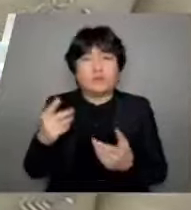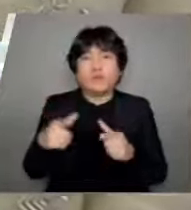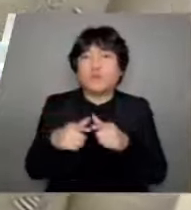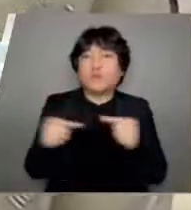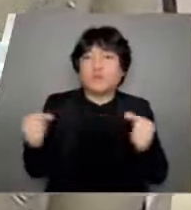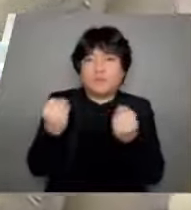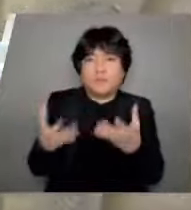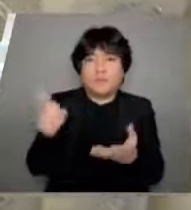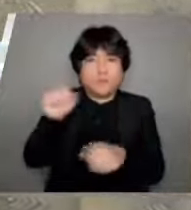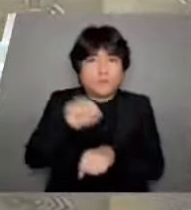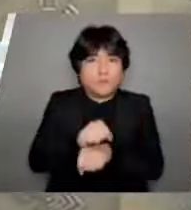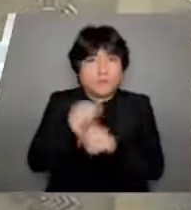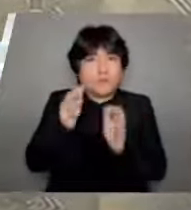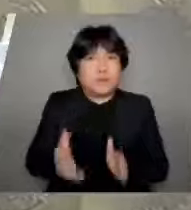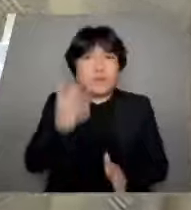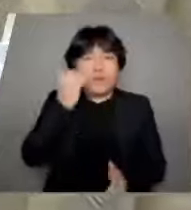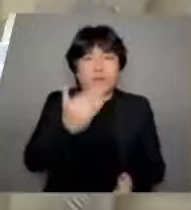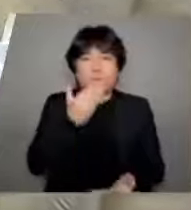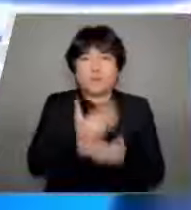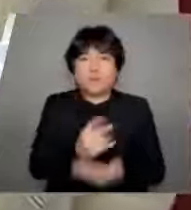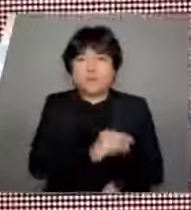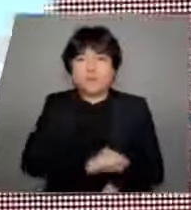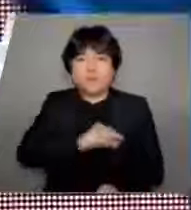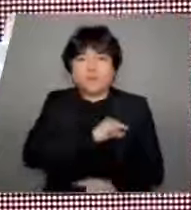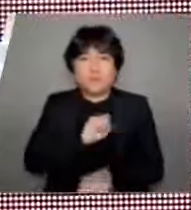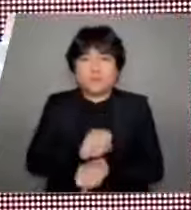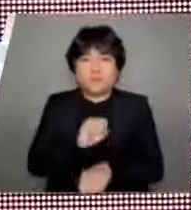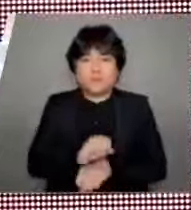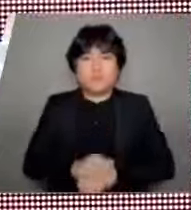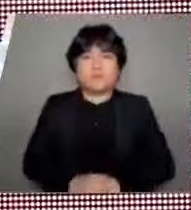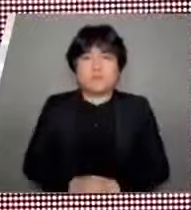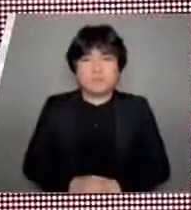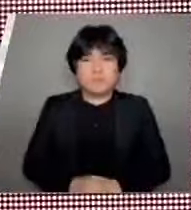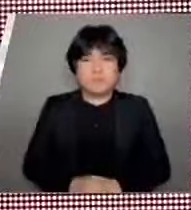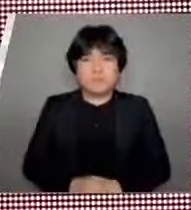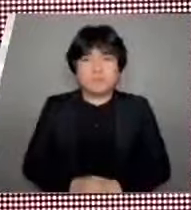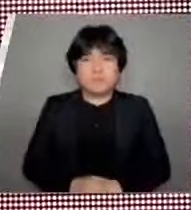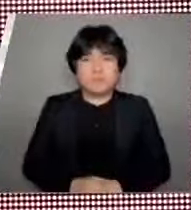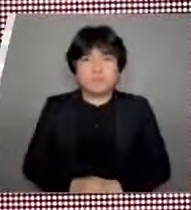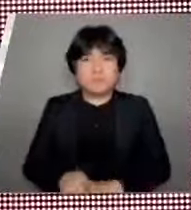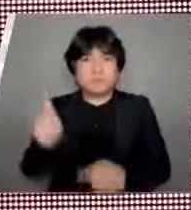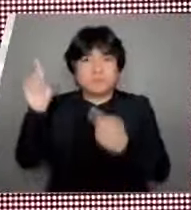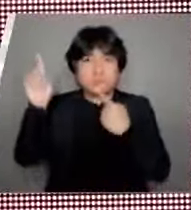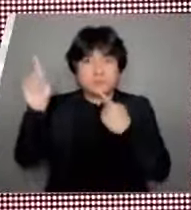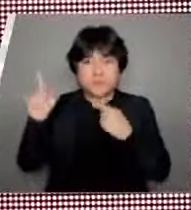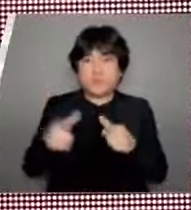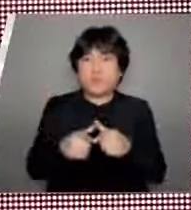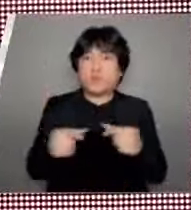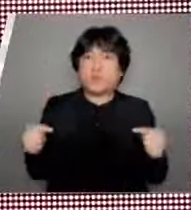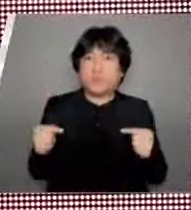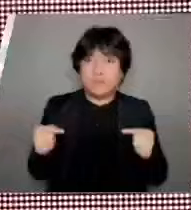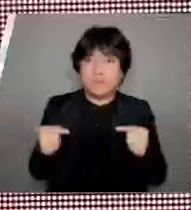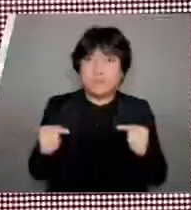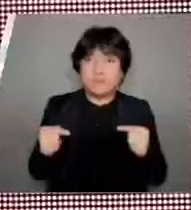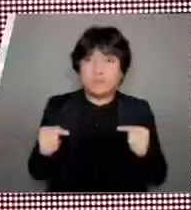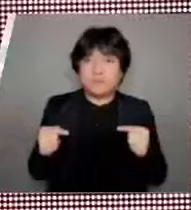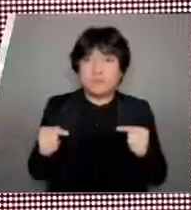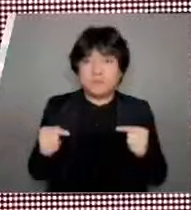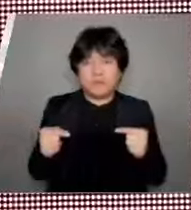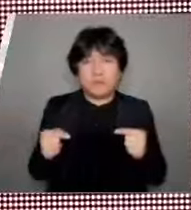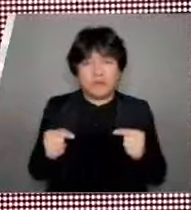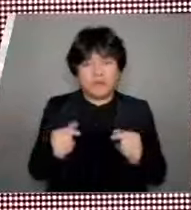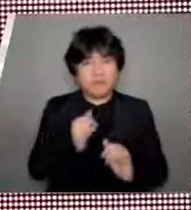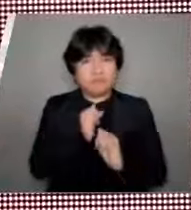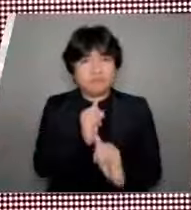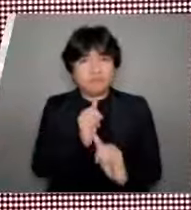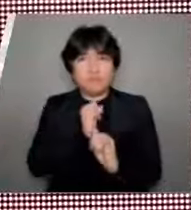ng kapakanan ng mga OFW sa kanilang bansa. Japan shares the same values and we are one with